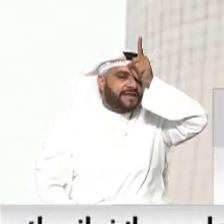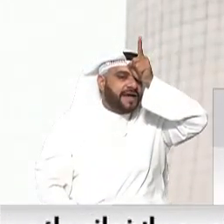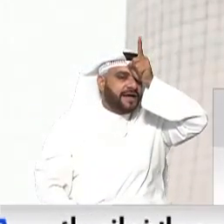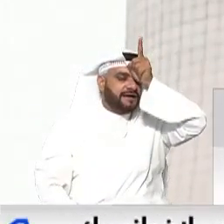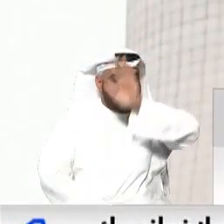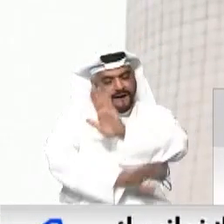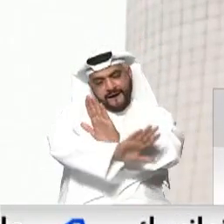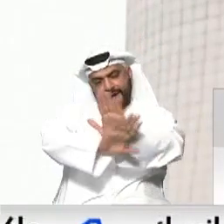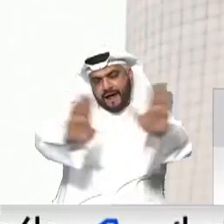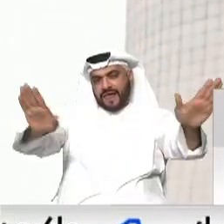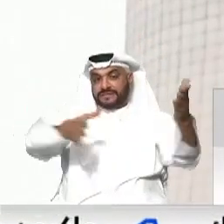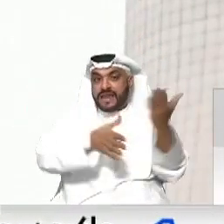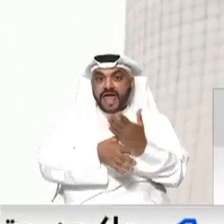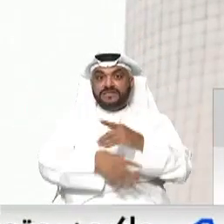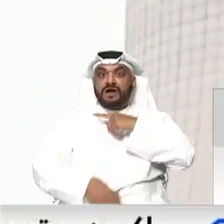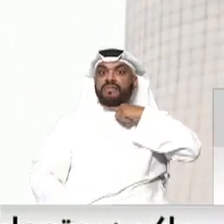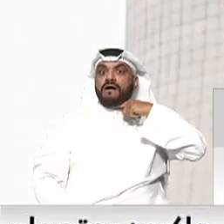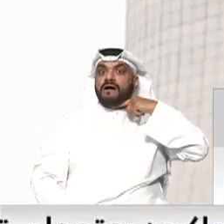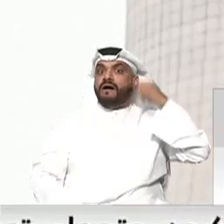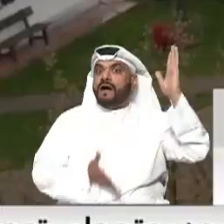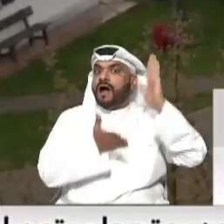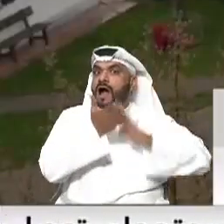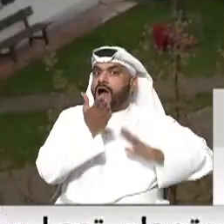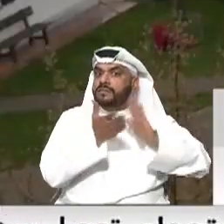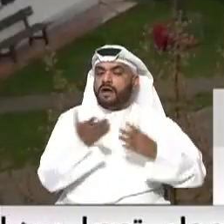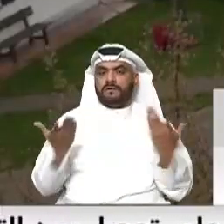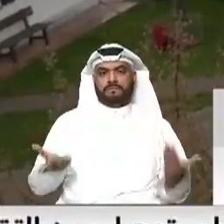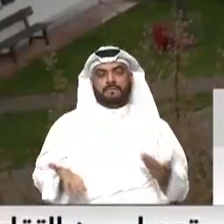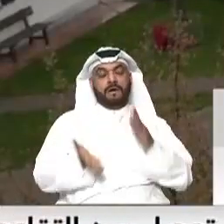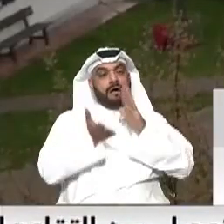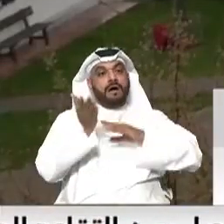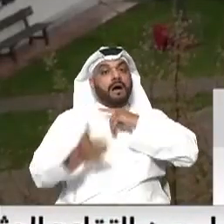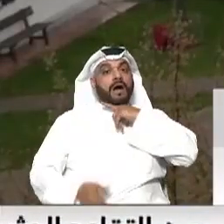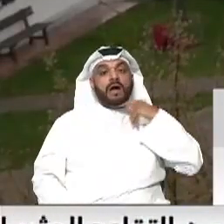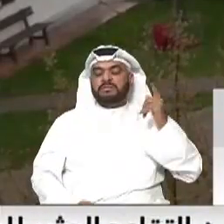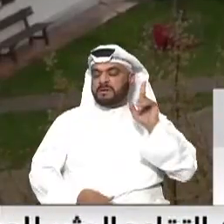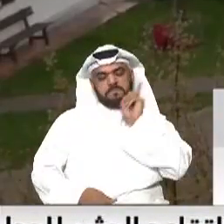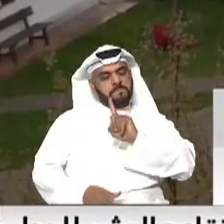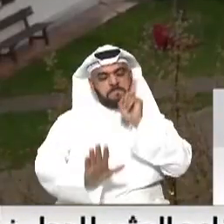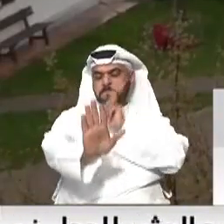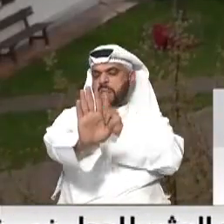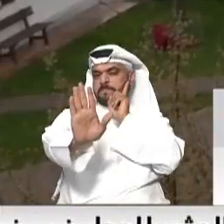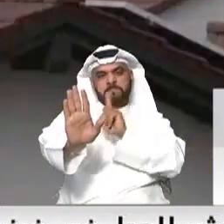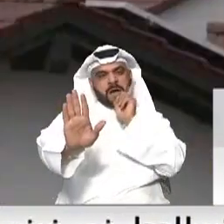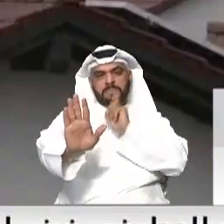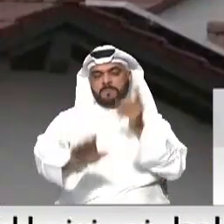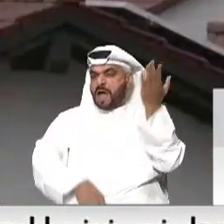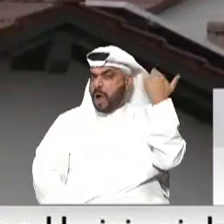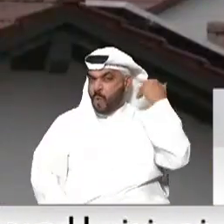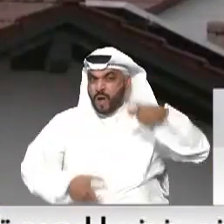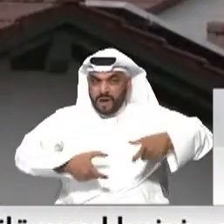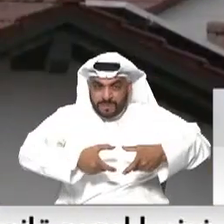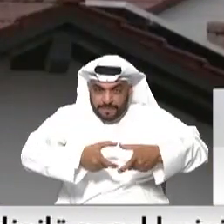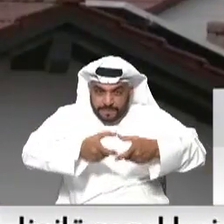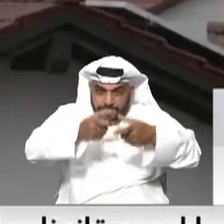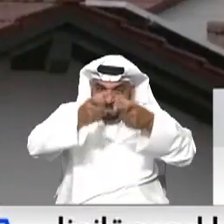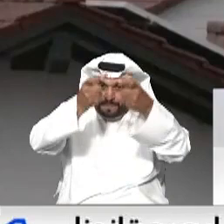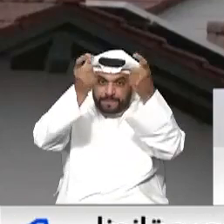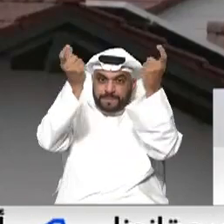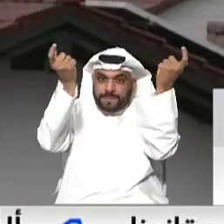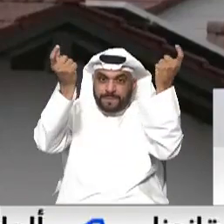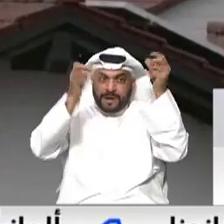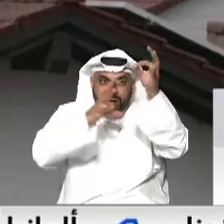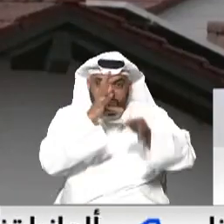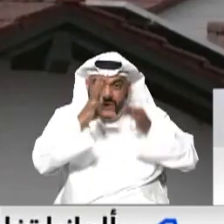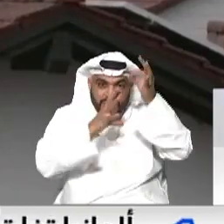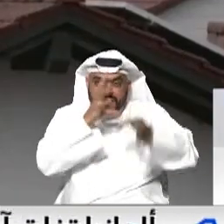حدا لحياه 36 مفعلا بنتها في ستينيات القرن الماضي وعملت على